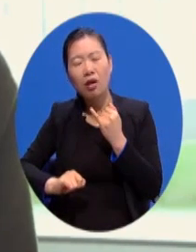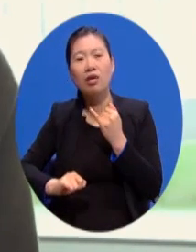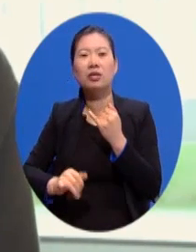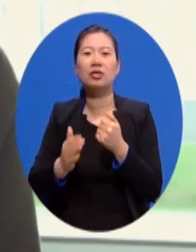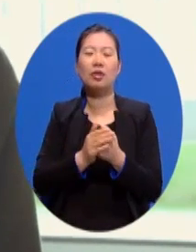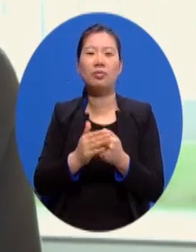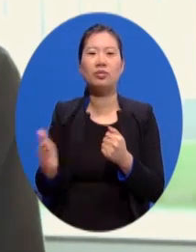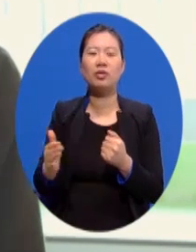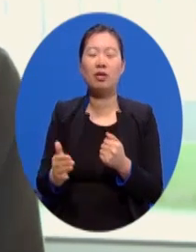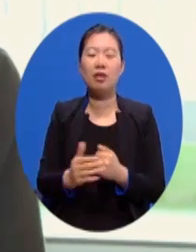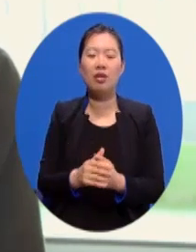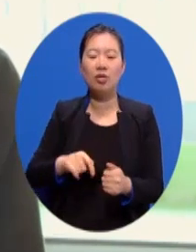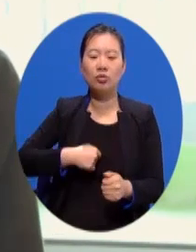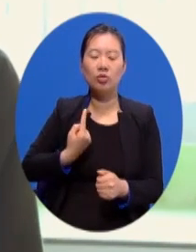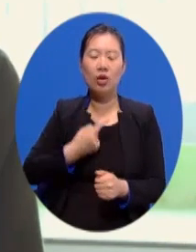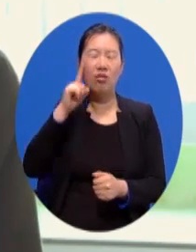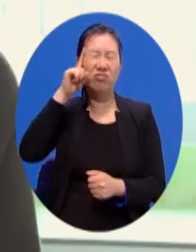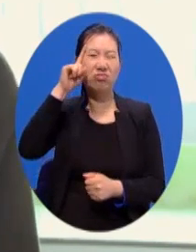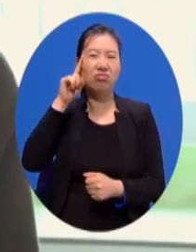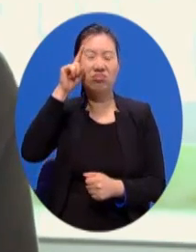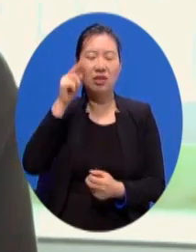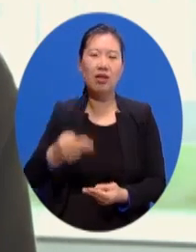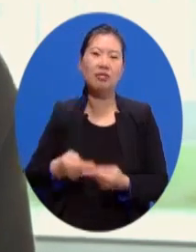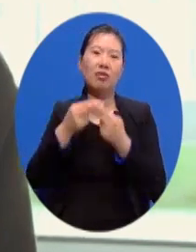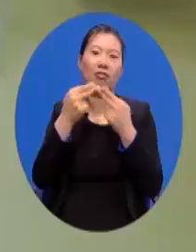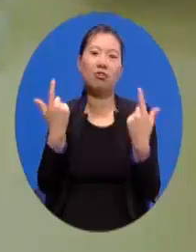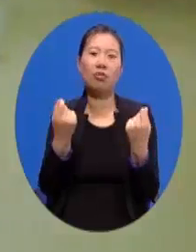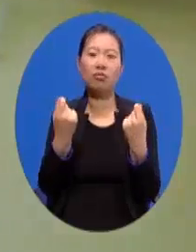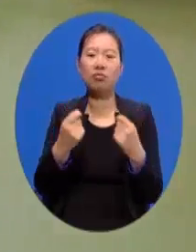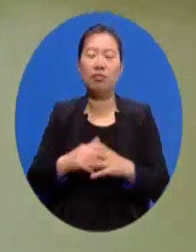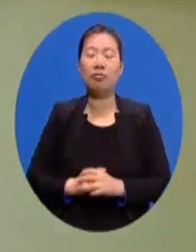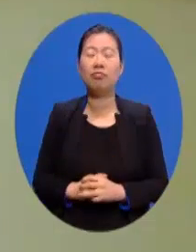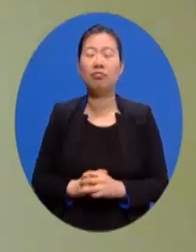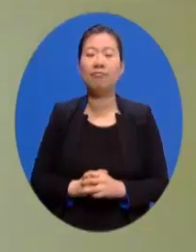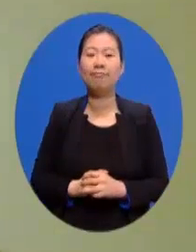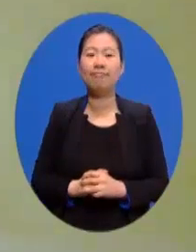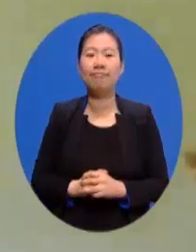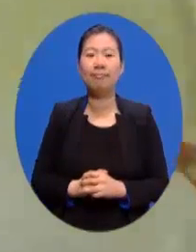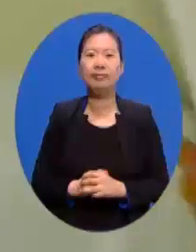불규칙하면 스스로도 스트레스가 쌓일 것 같아요.